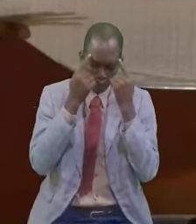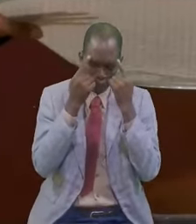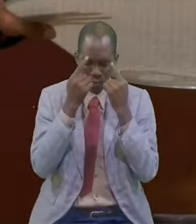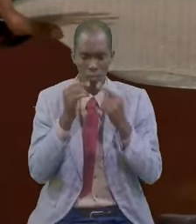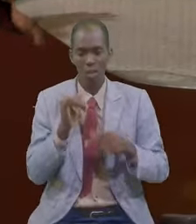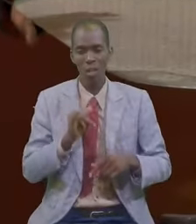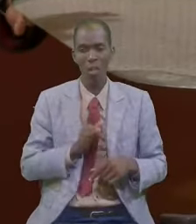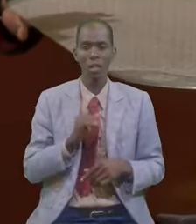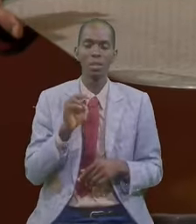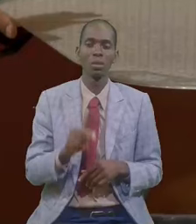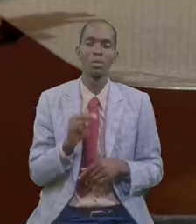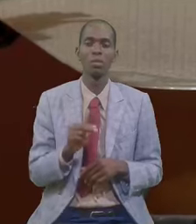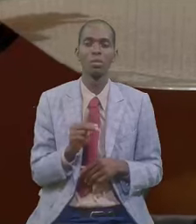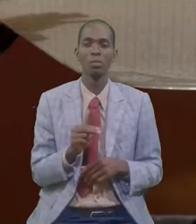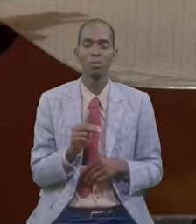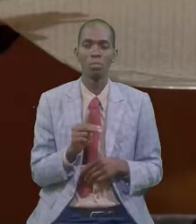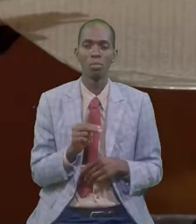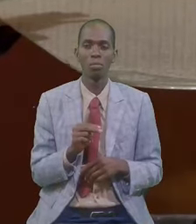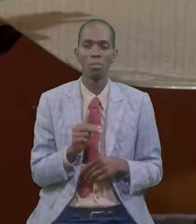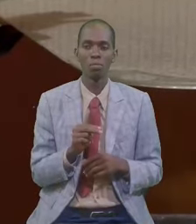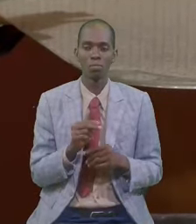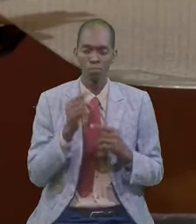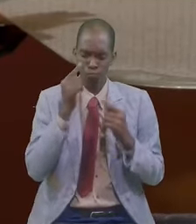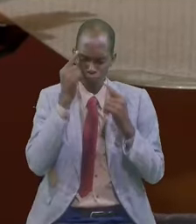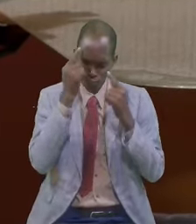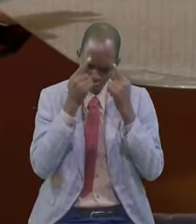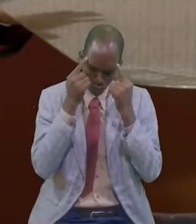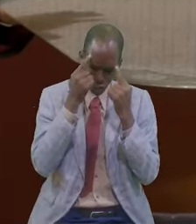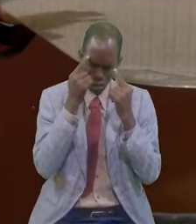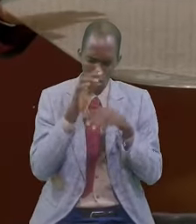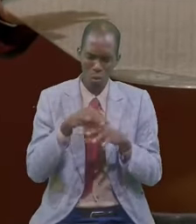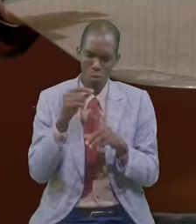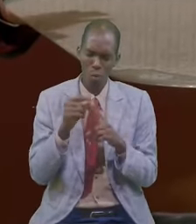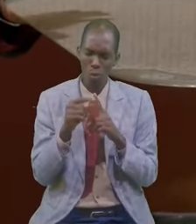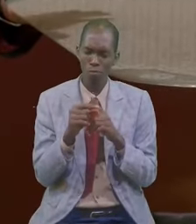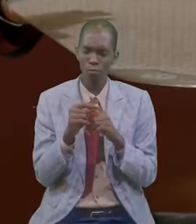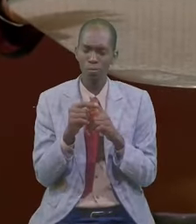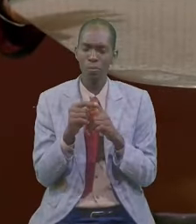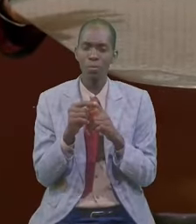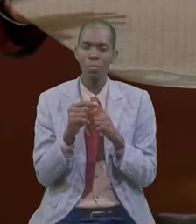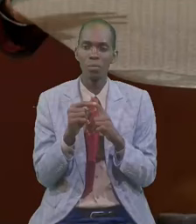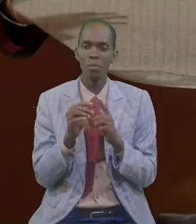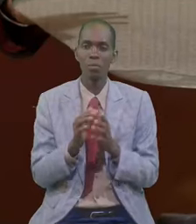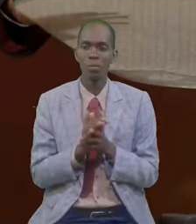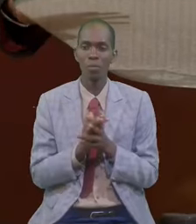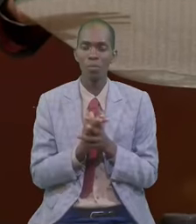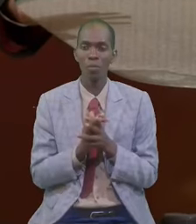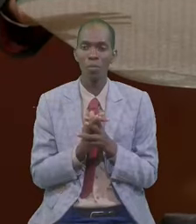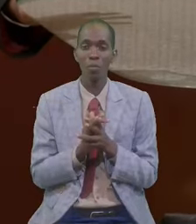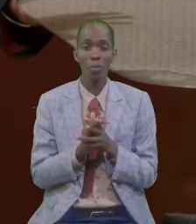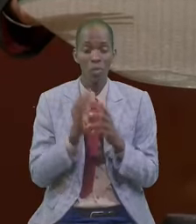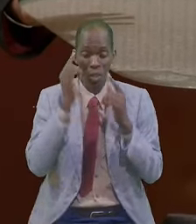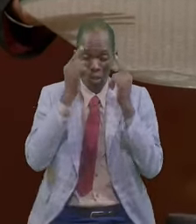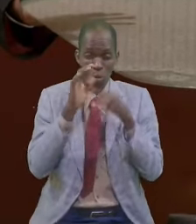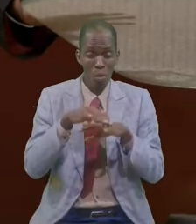Et toute la prévention dont j'ai besoin. Toute la réflexion, ne sois pas